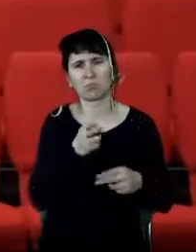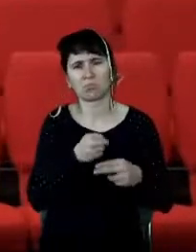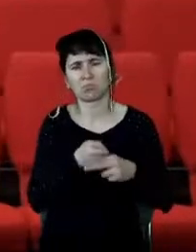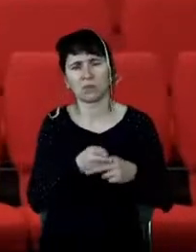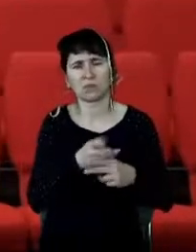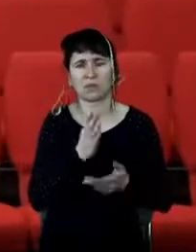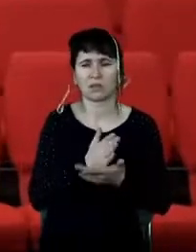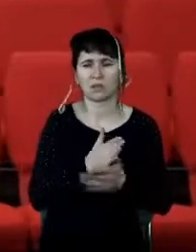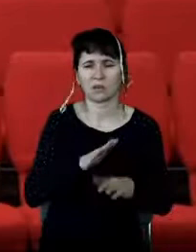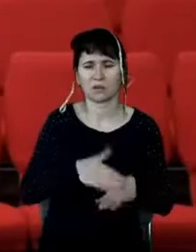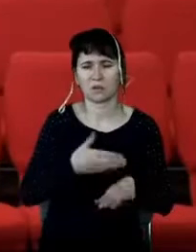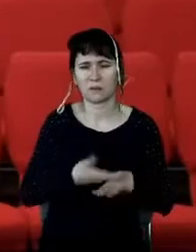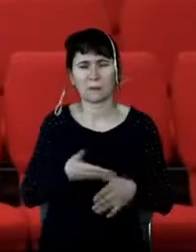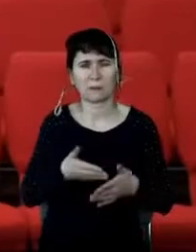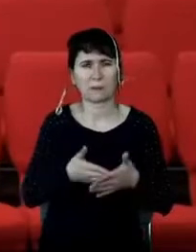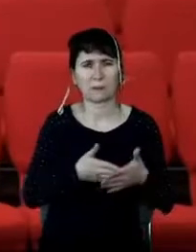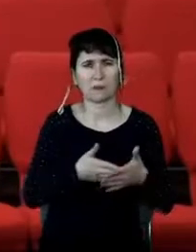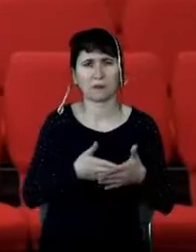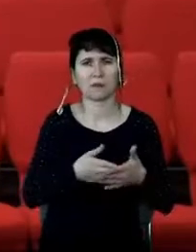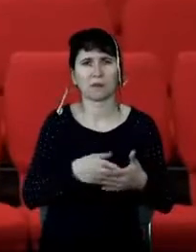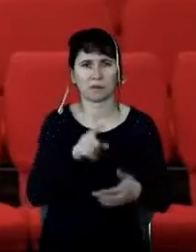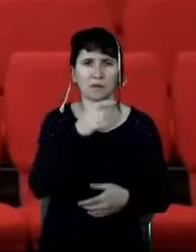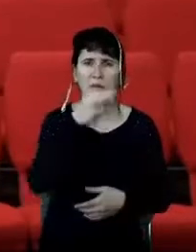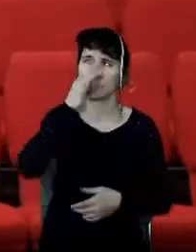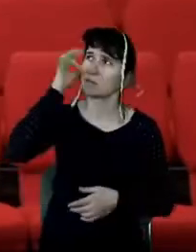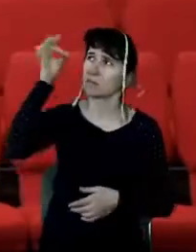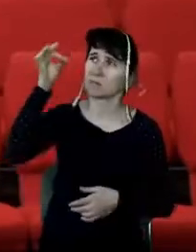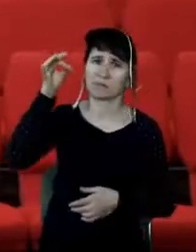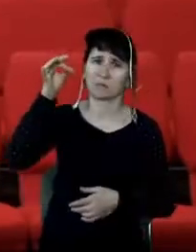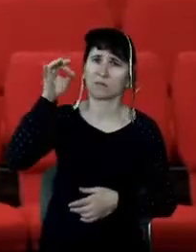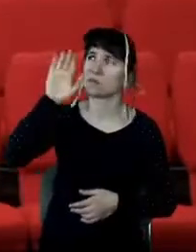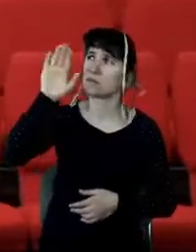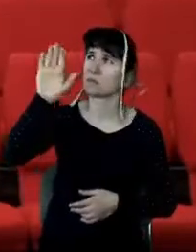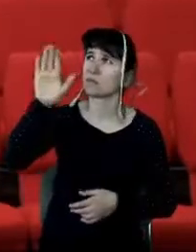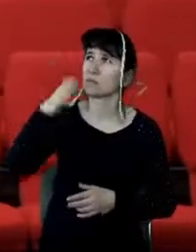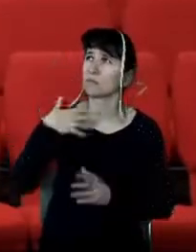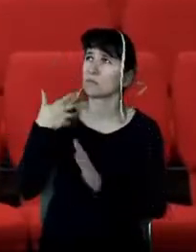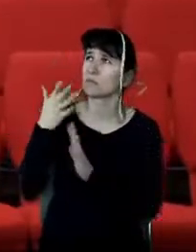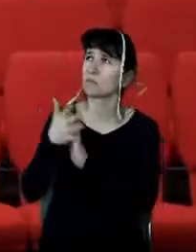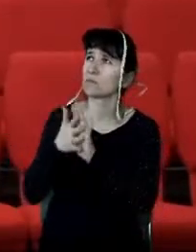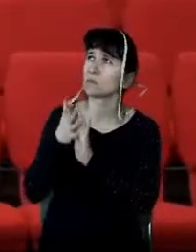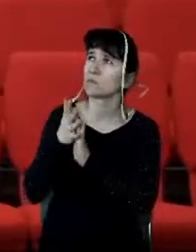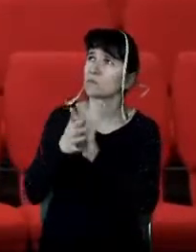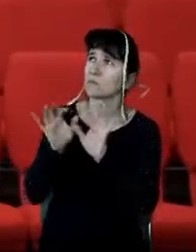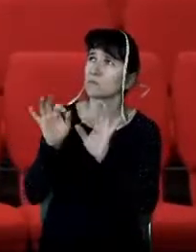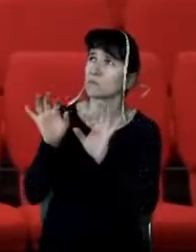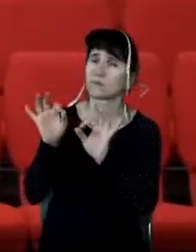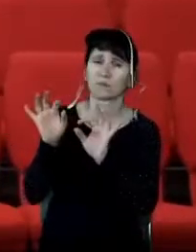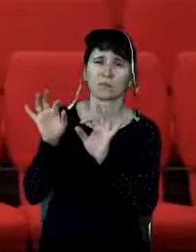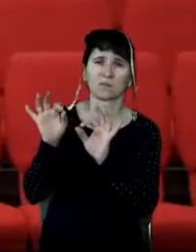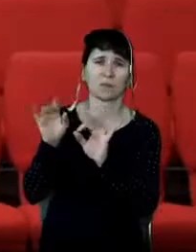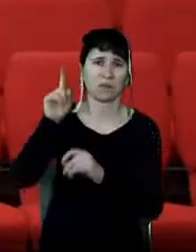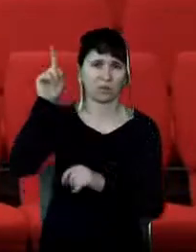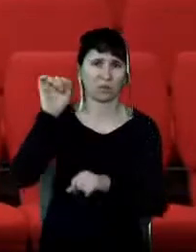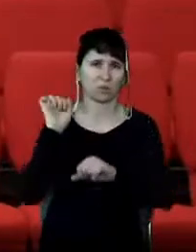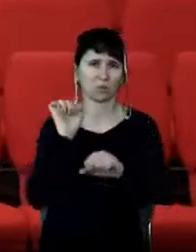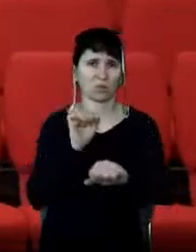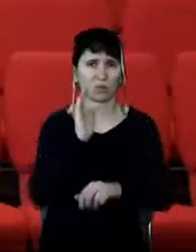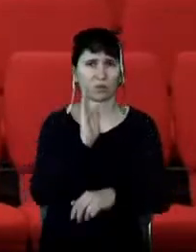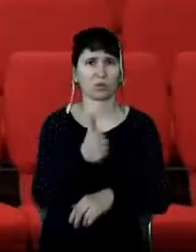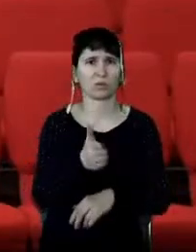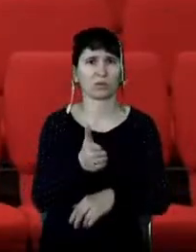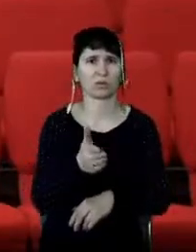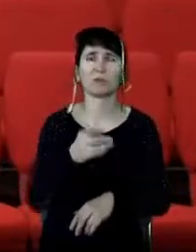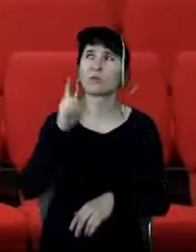дорозі твоїй, то Бог завжди з тобою. Він сам буде боротися за тебе. Він сам буде